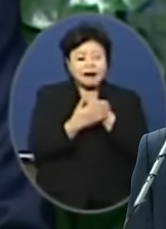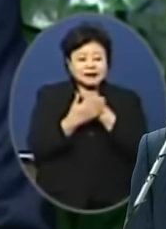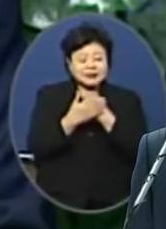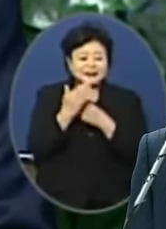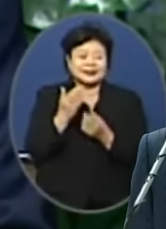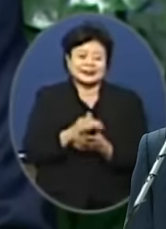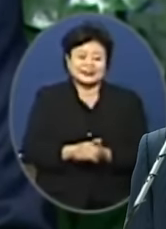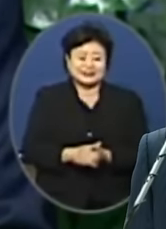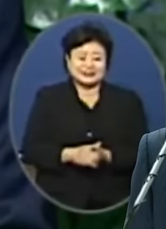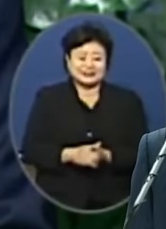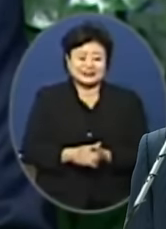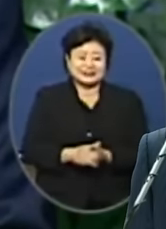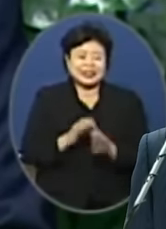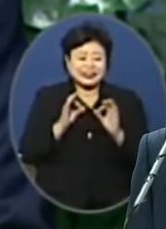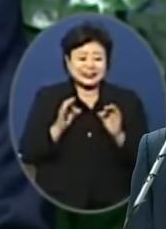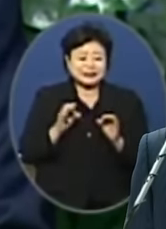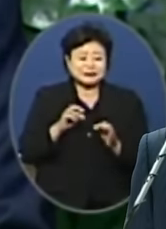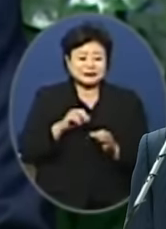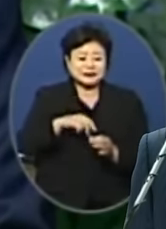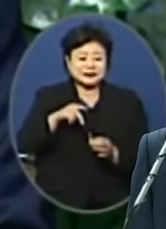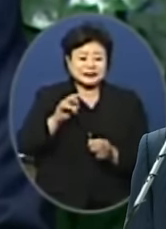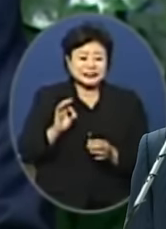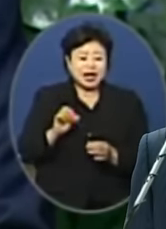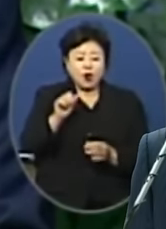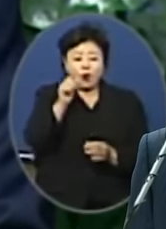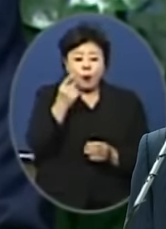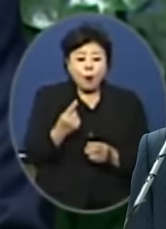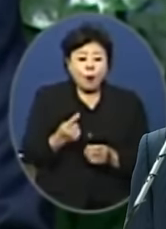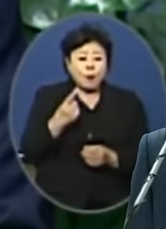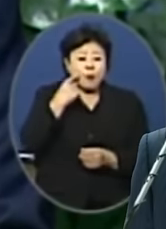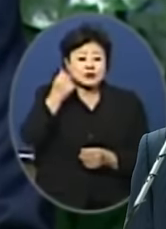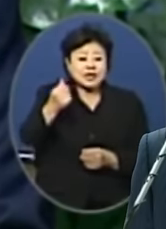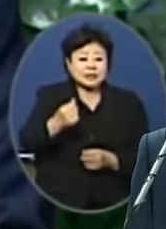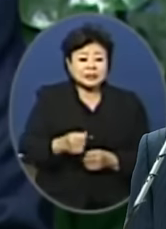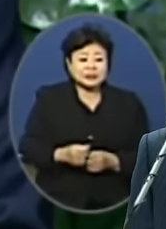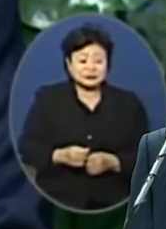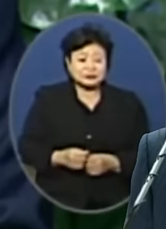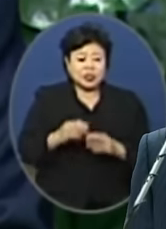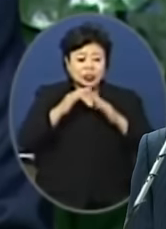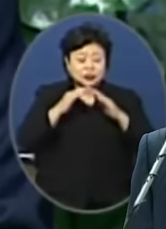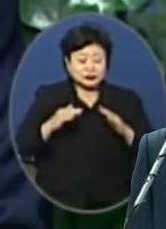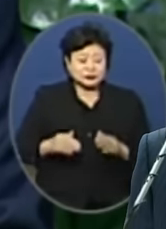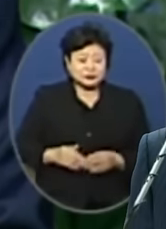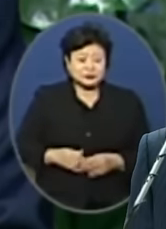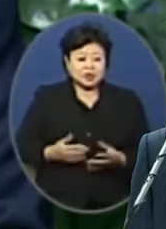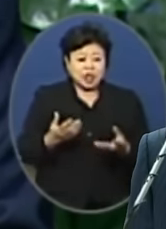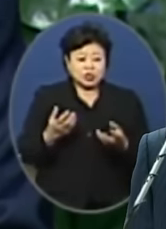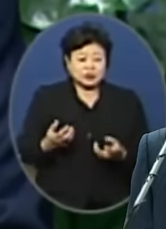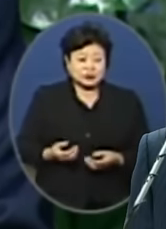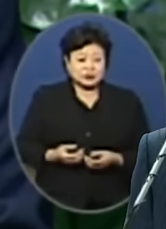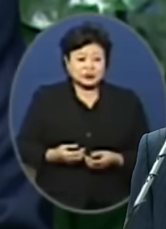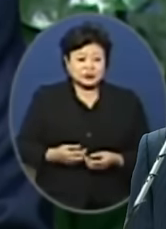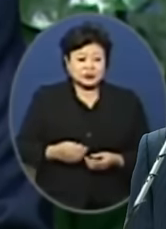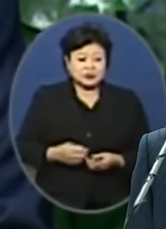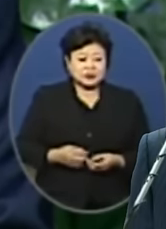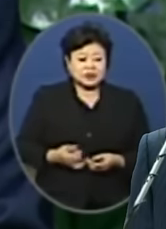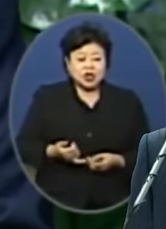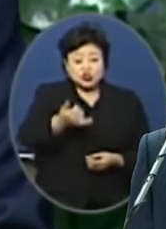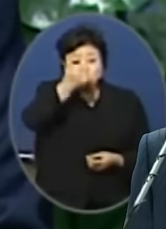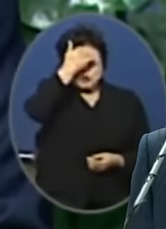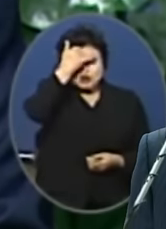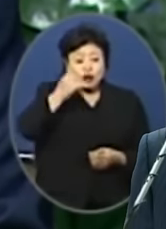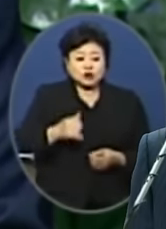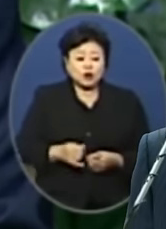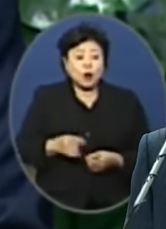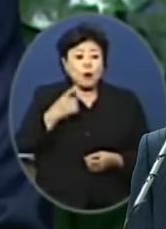되었습니다. 김상호 목사라고 충청도 지구에서 주로 다니면서 복음을 증거했는데 이